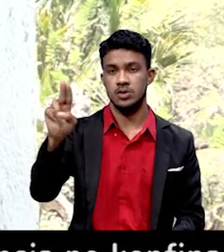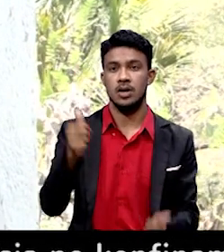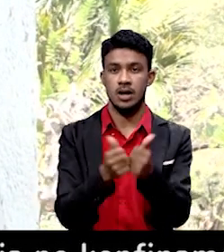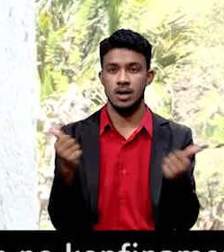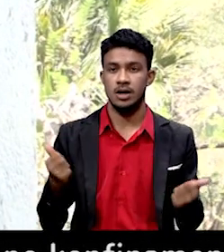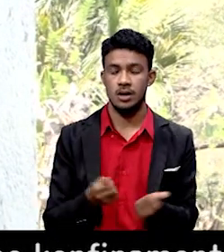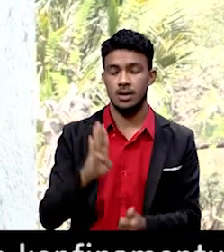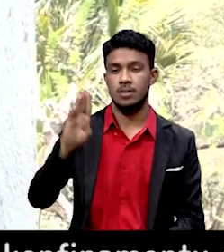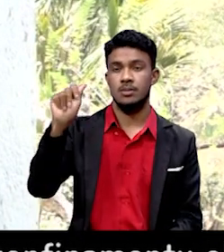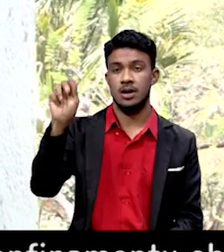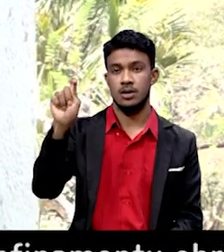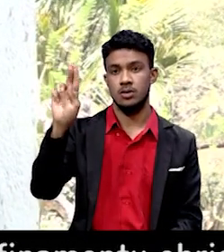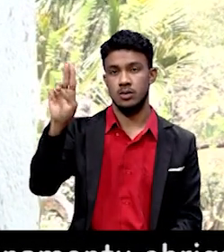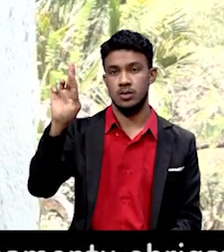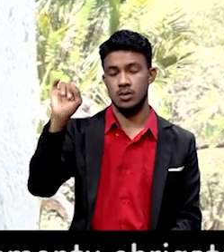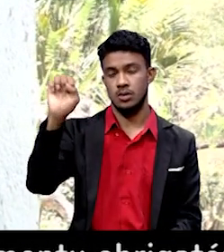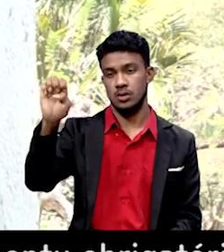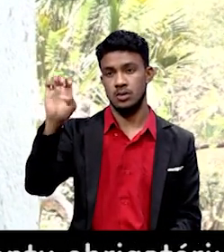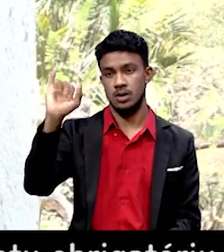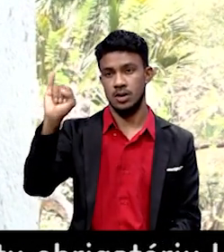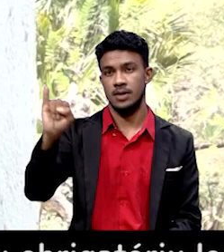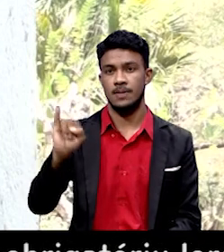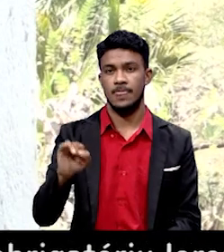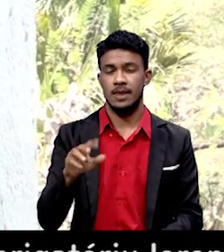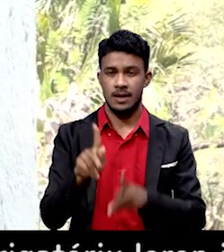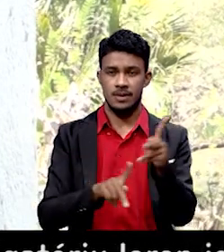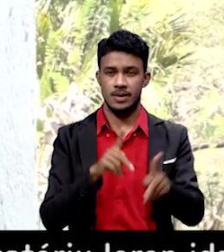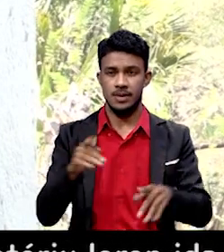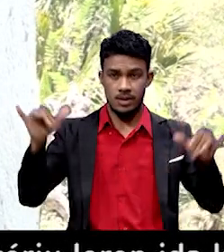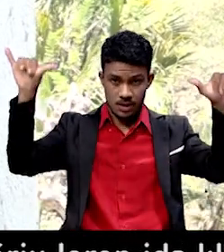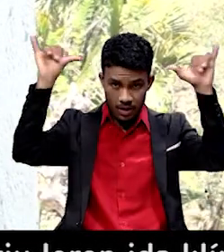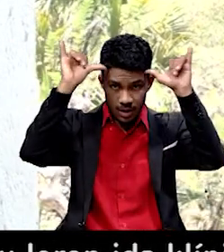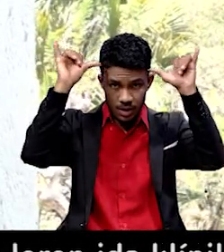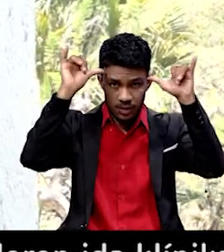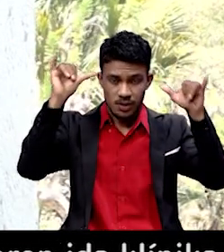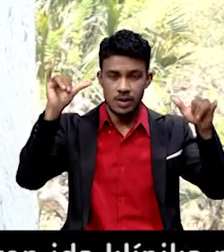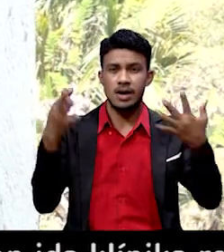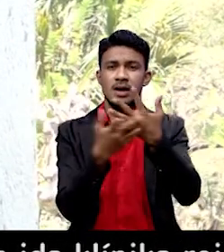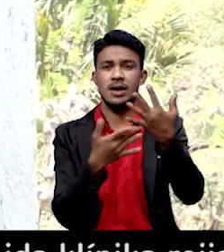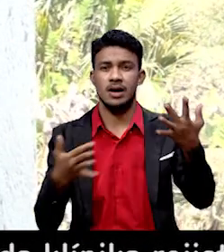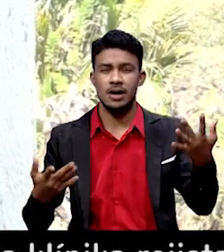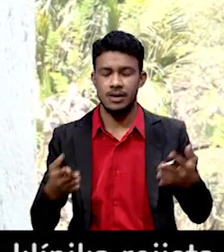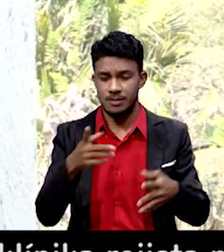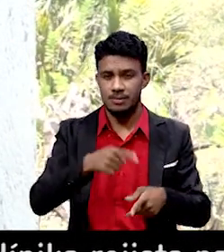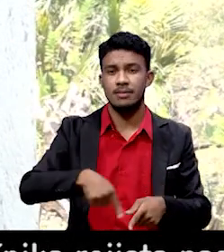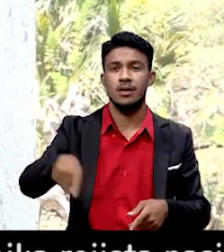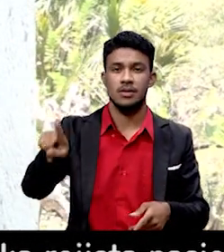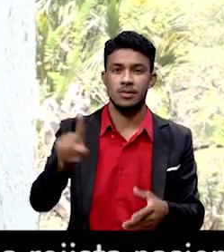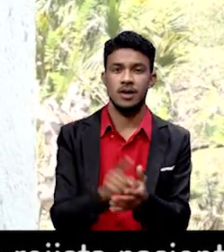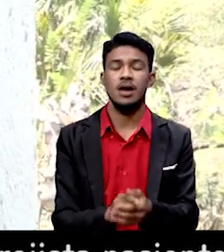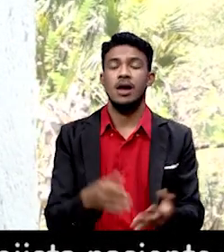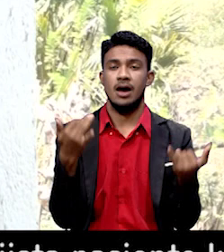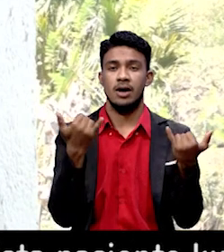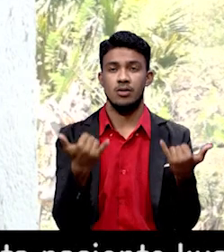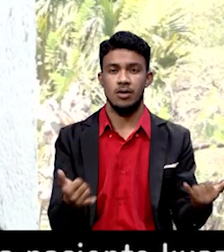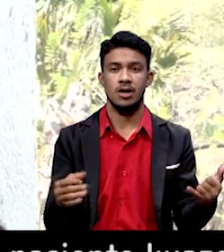nyampu, diutu kilatnya borku, sayut karau, nyakarau, nyakarau, nyakarau, nyakarau, nyakarau, nyakarau, nyakarau, nyakarau,